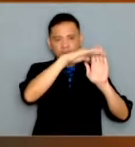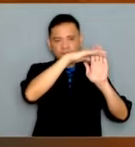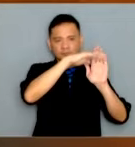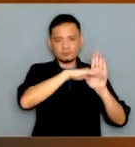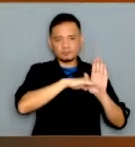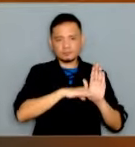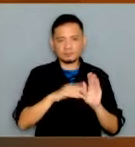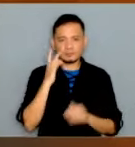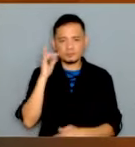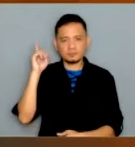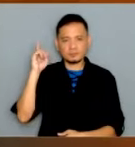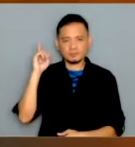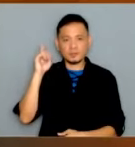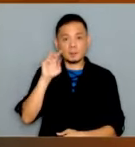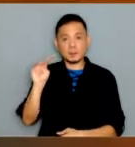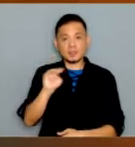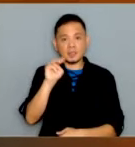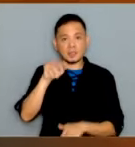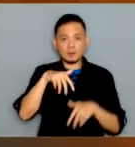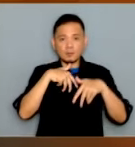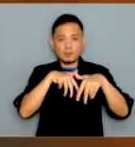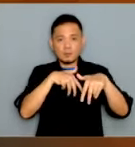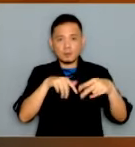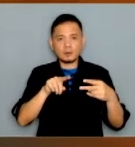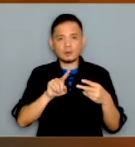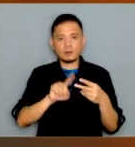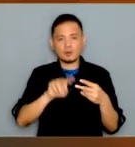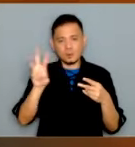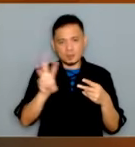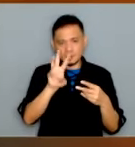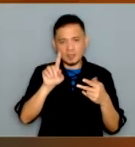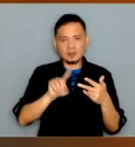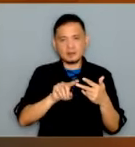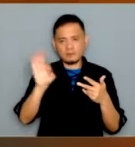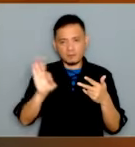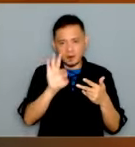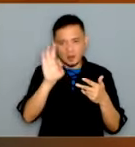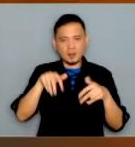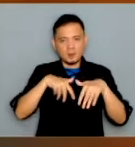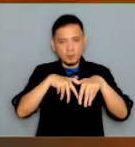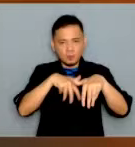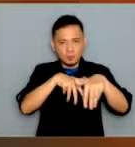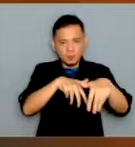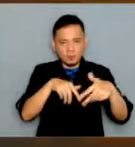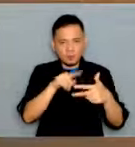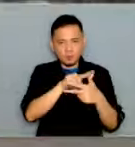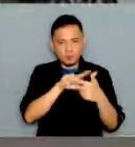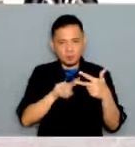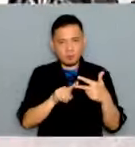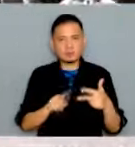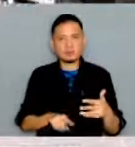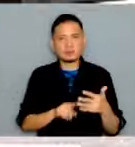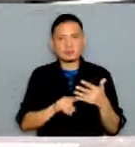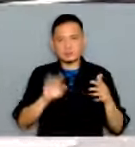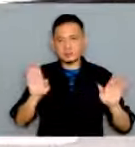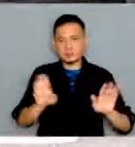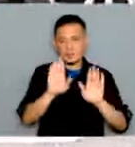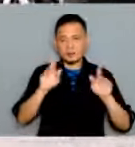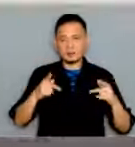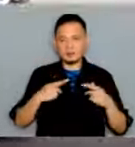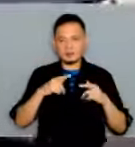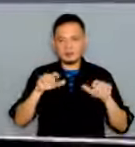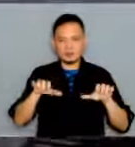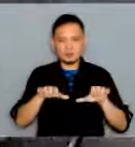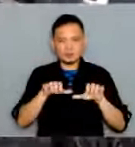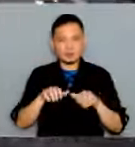sa Holy Monday, Holy Wednesday at Good Friday. Maaga rin daw sisimula ng mga aktibidad sa Easter Sunday. Pinaghahandaan na rin ng